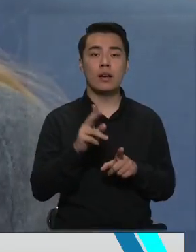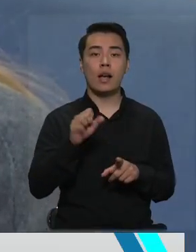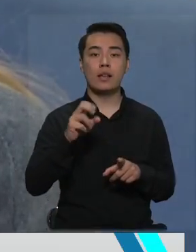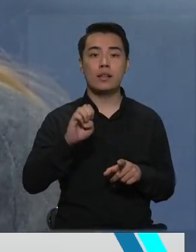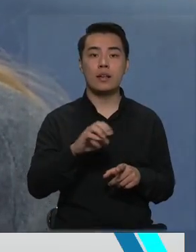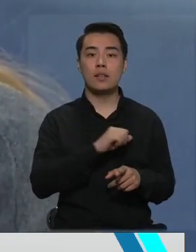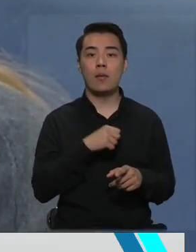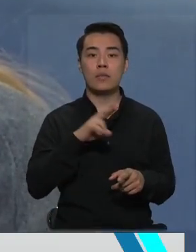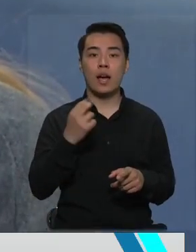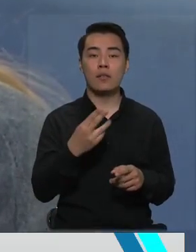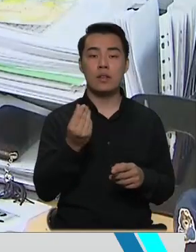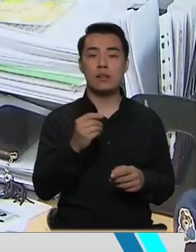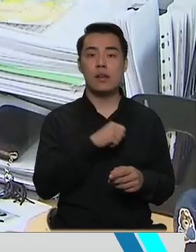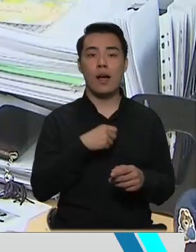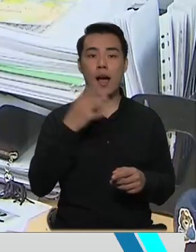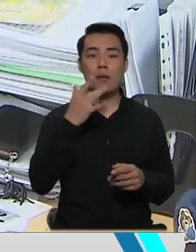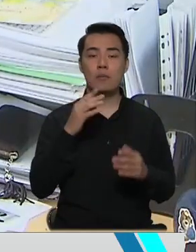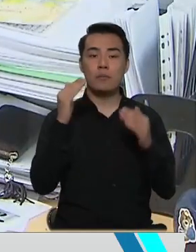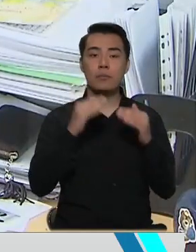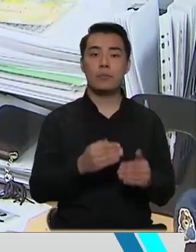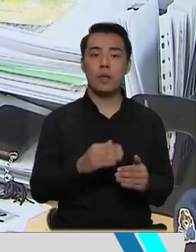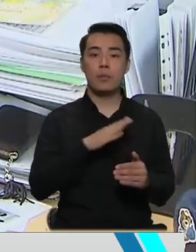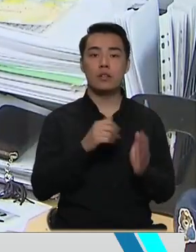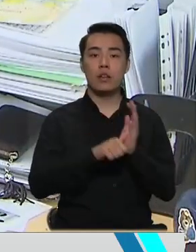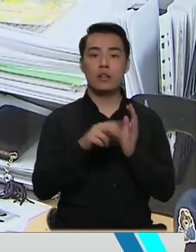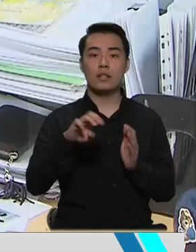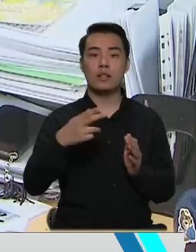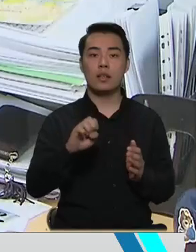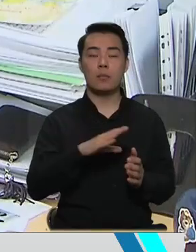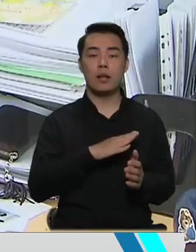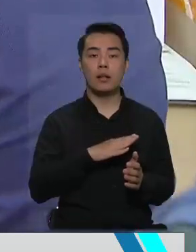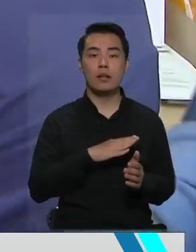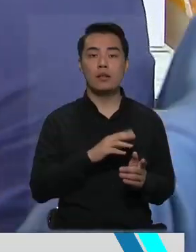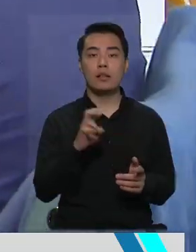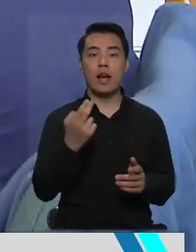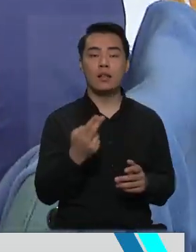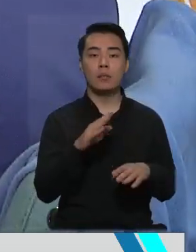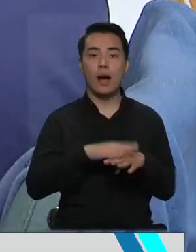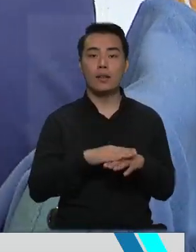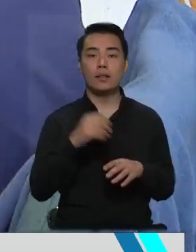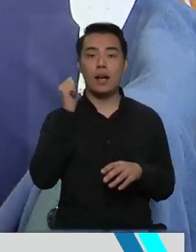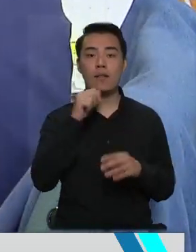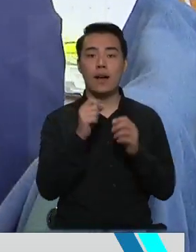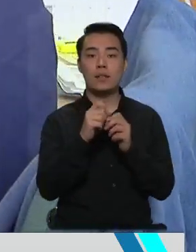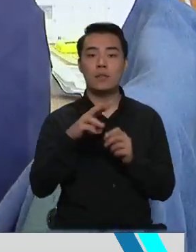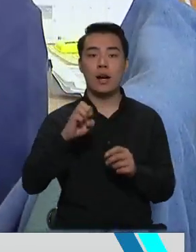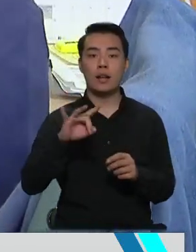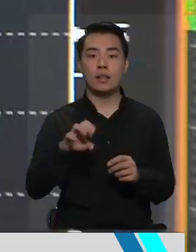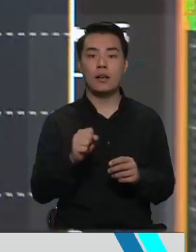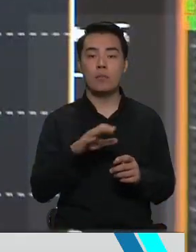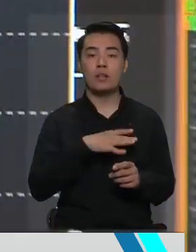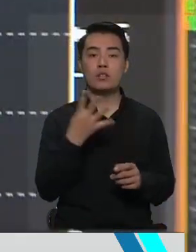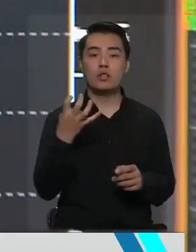на свалюта подешевела к американской почти на 6 тенге официальный курс Нацбанка на завтра 11 марта